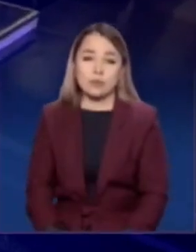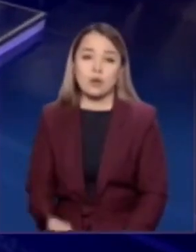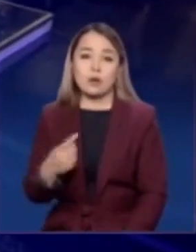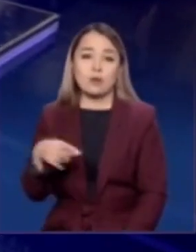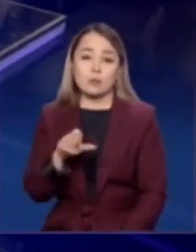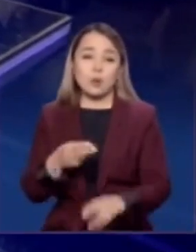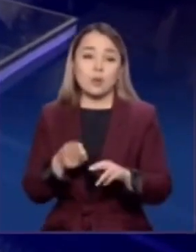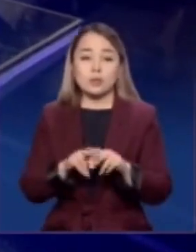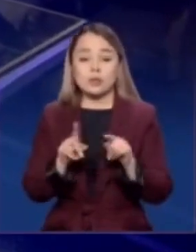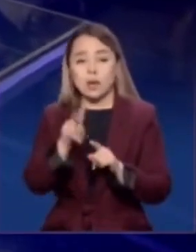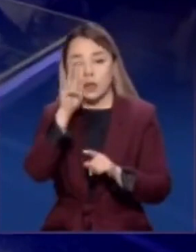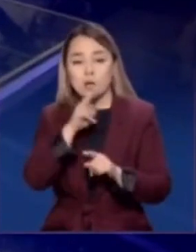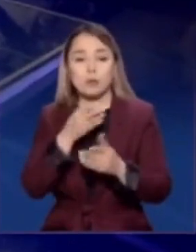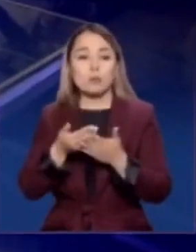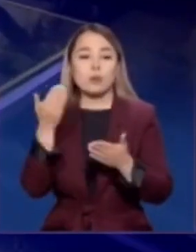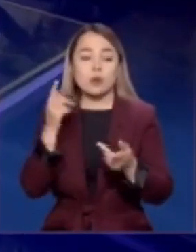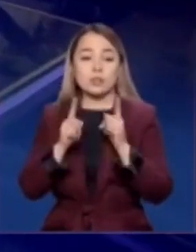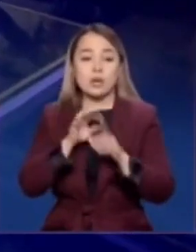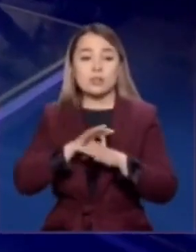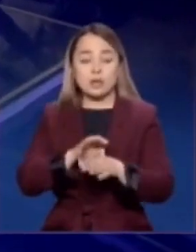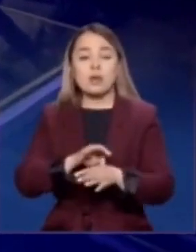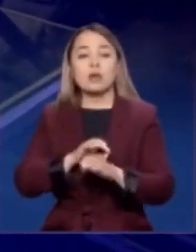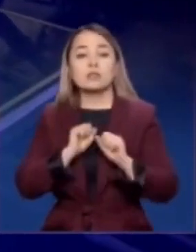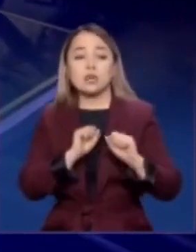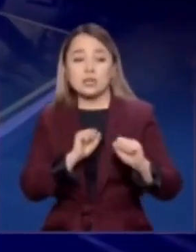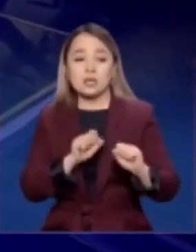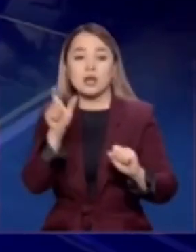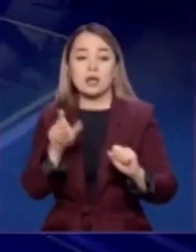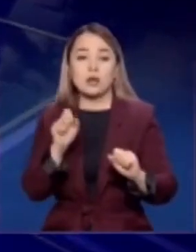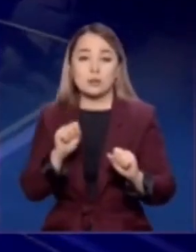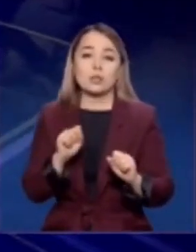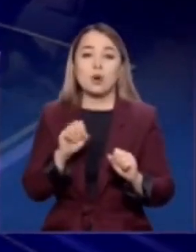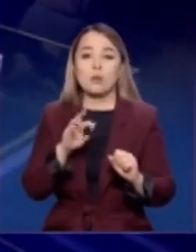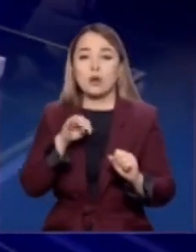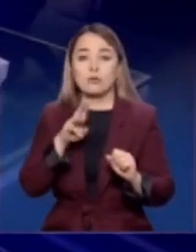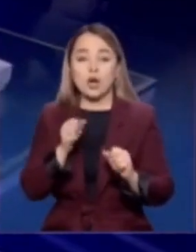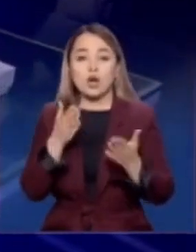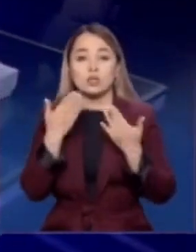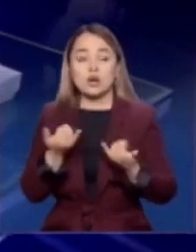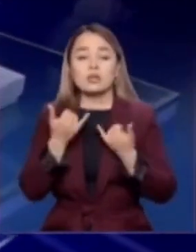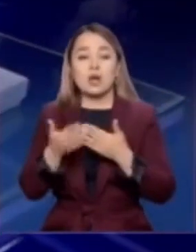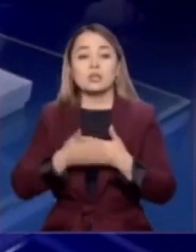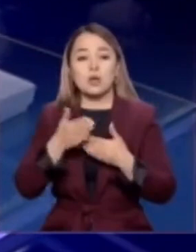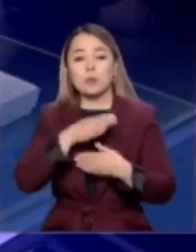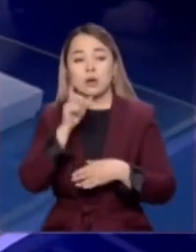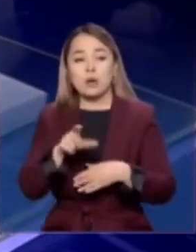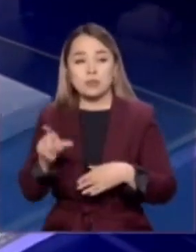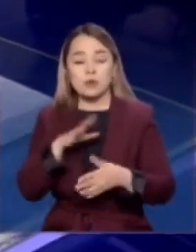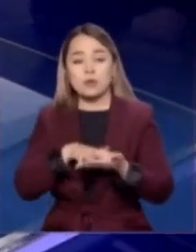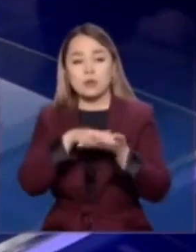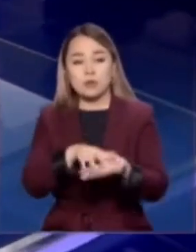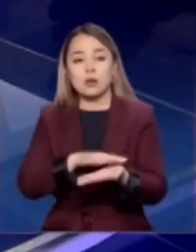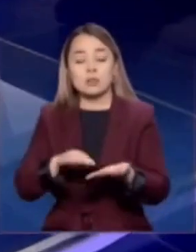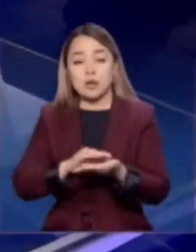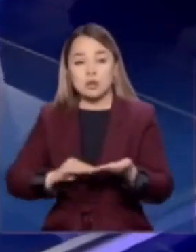Аптада осы мәселені 2 ай бұрын көтергенде заңгер Айман Омарова жаза жеңіл болғасын көп келінше күйеуінің үстінен арыз